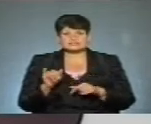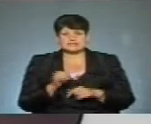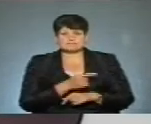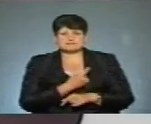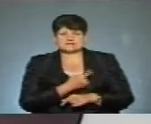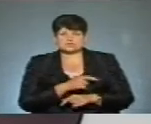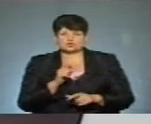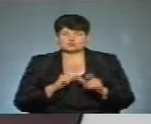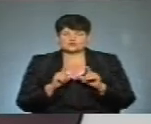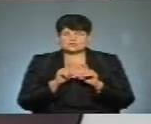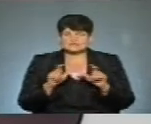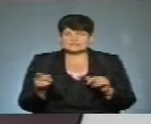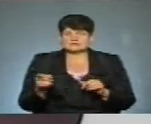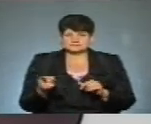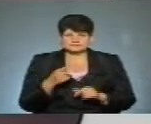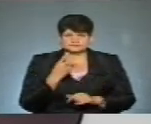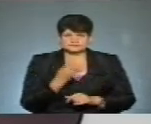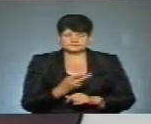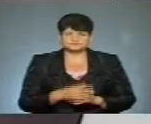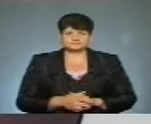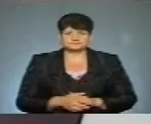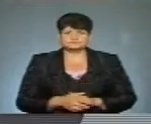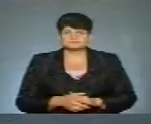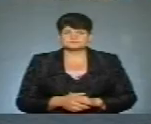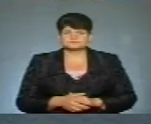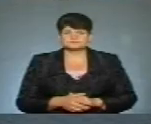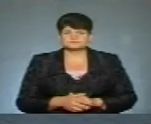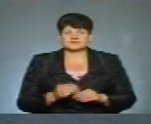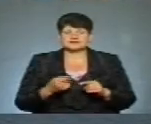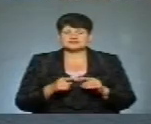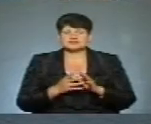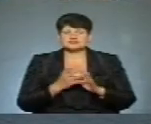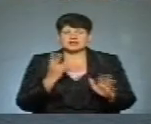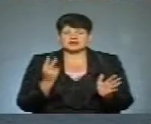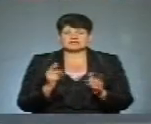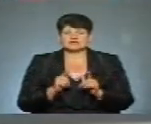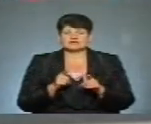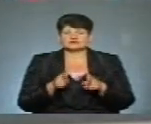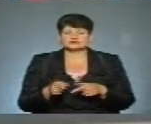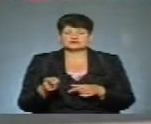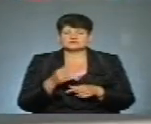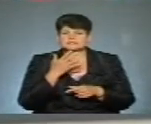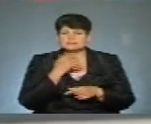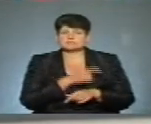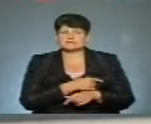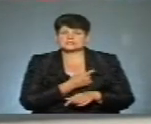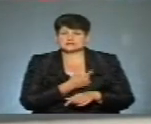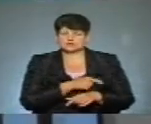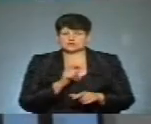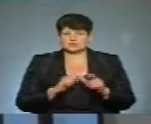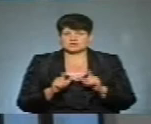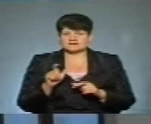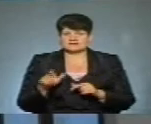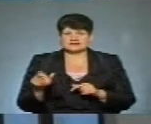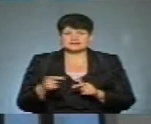медичному університетах Тернополя, Діана Ярошенко дізнавалася. Це черга на вступ до Тернопільського національного медичного університету